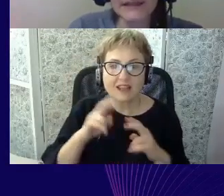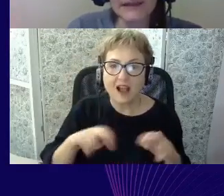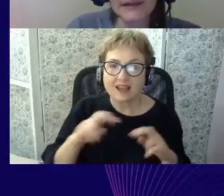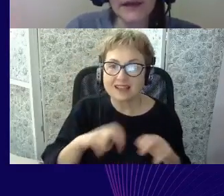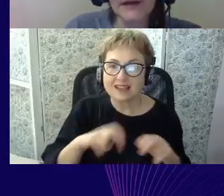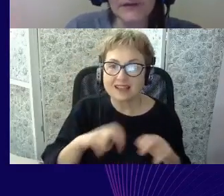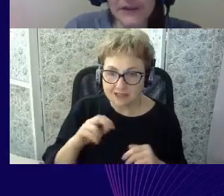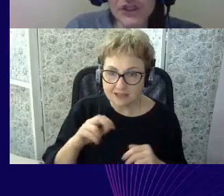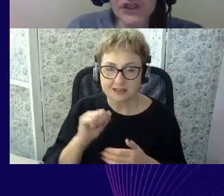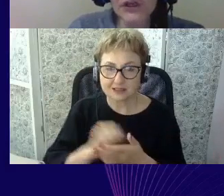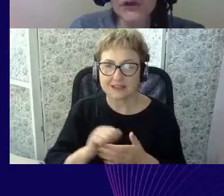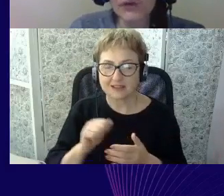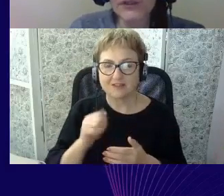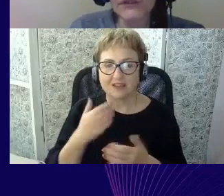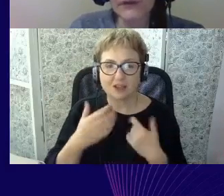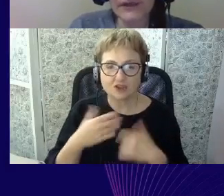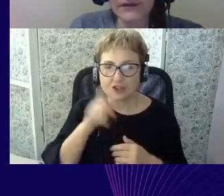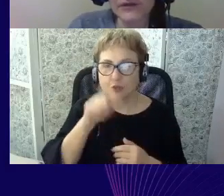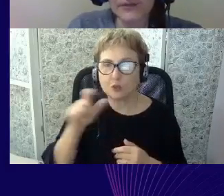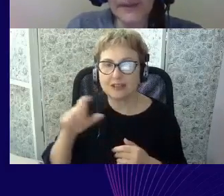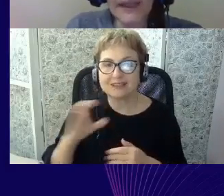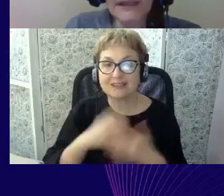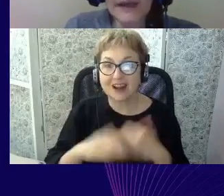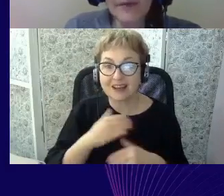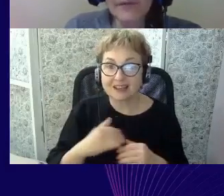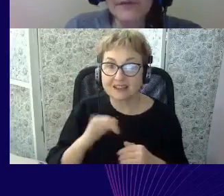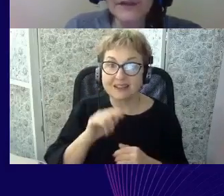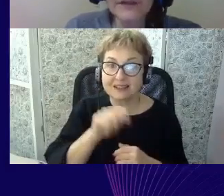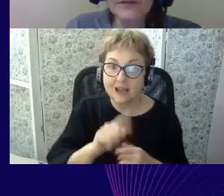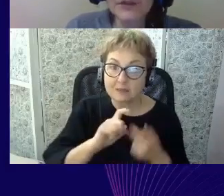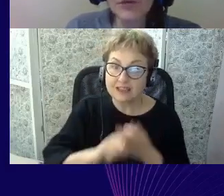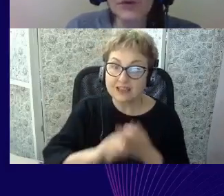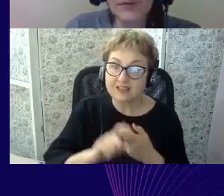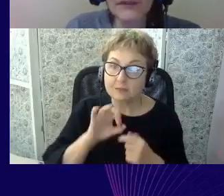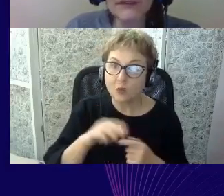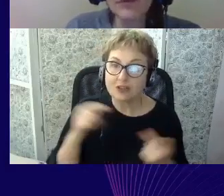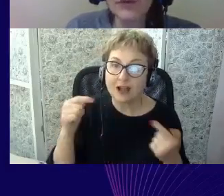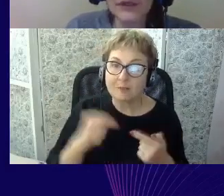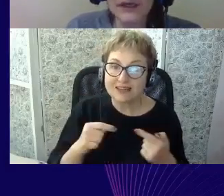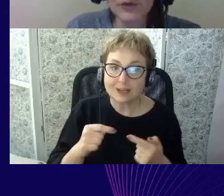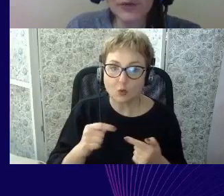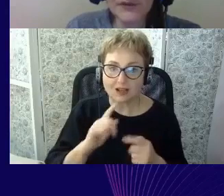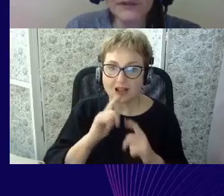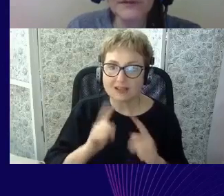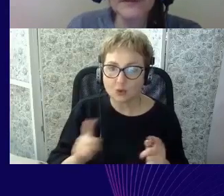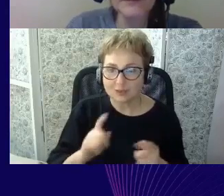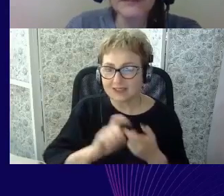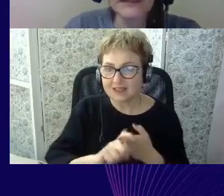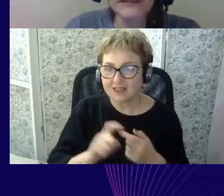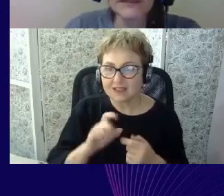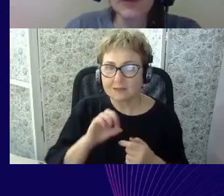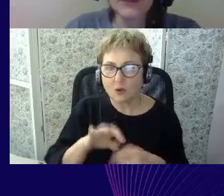аттестации в отношении людей с инвалидностью. И там в зависимости от определенных особенностей,